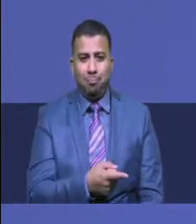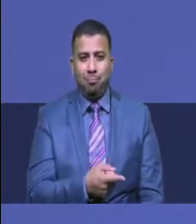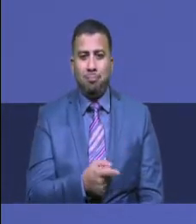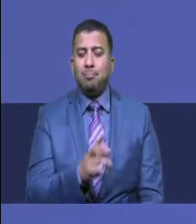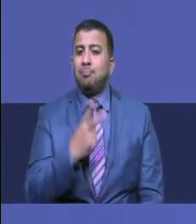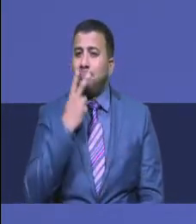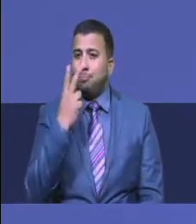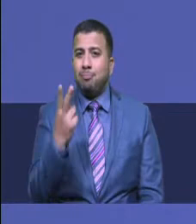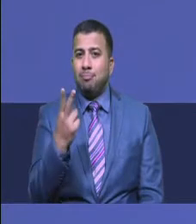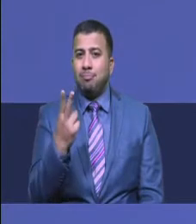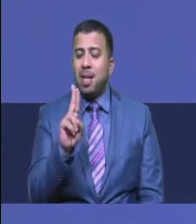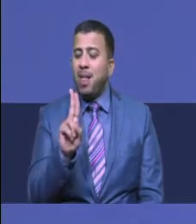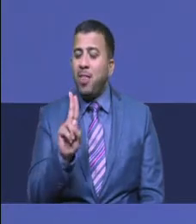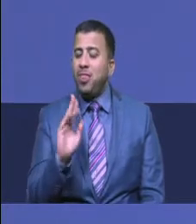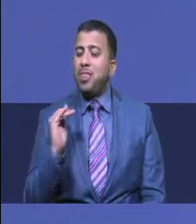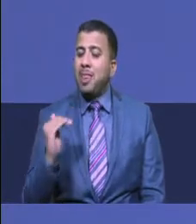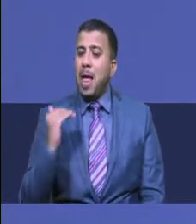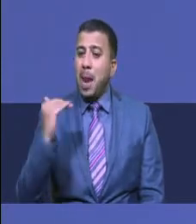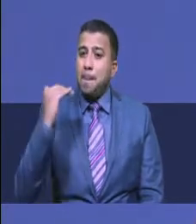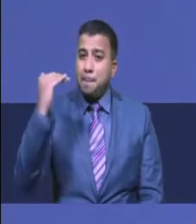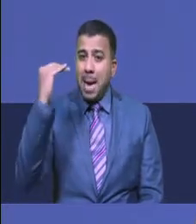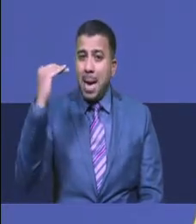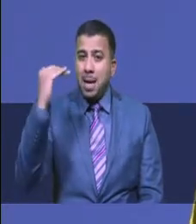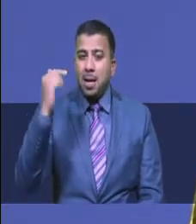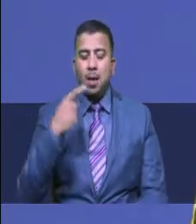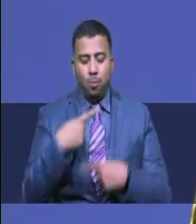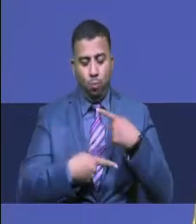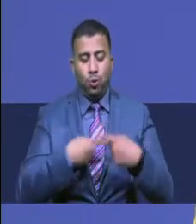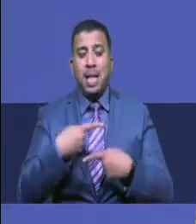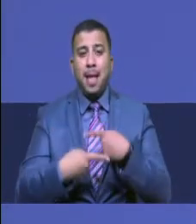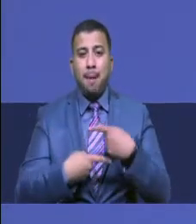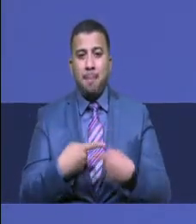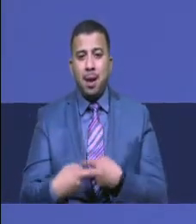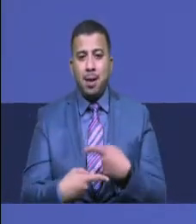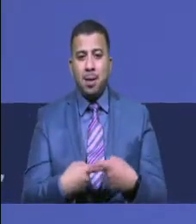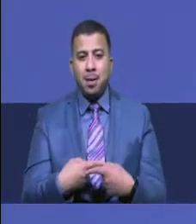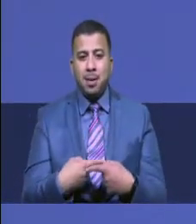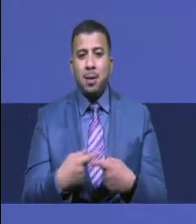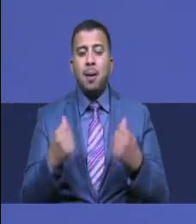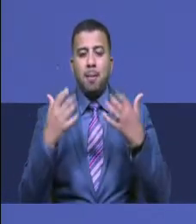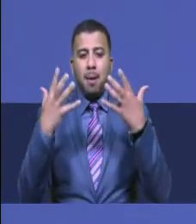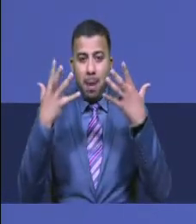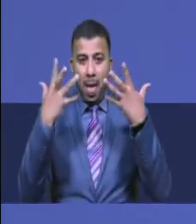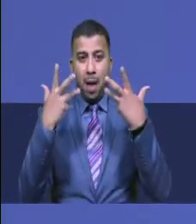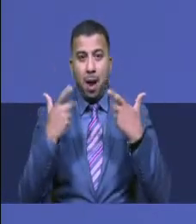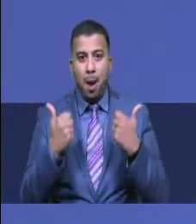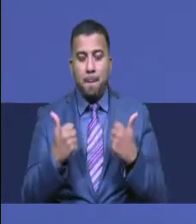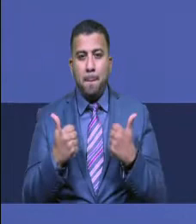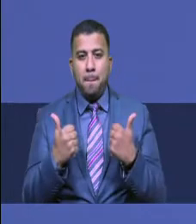عملية التنمية المستدامة بالأرقام